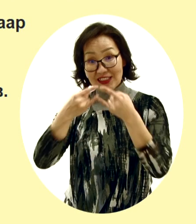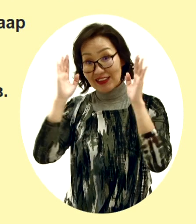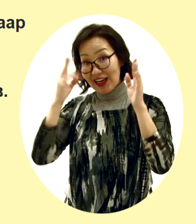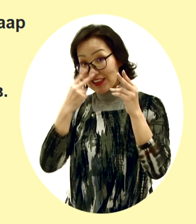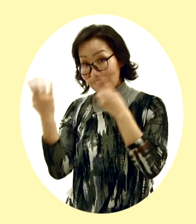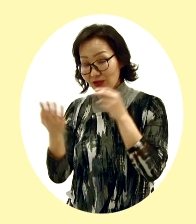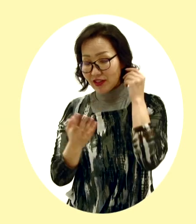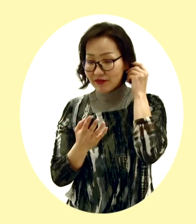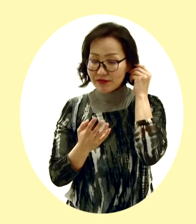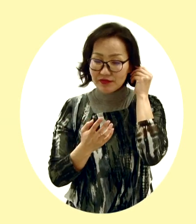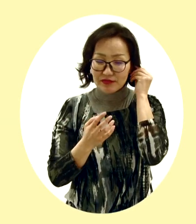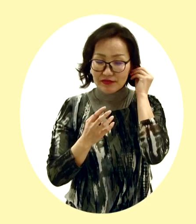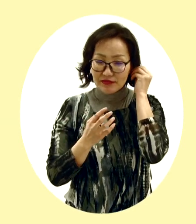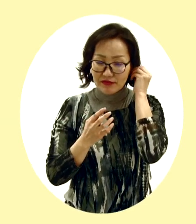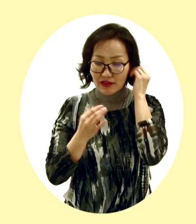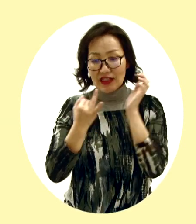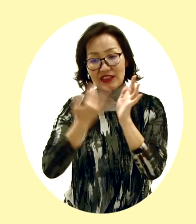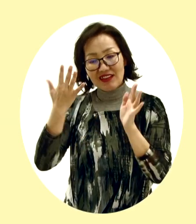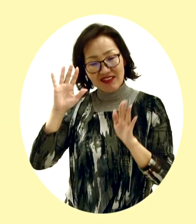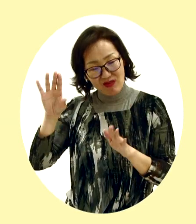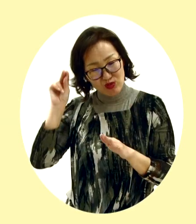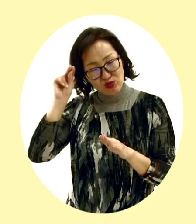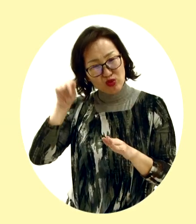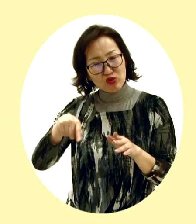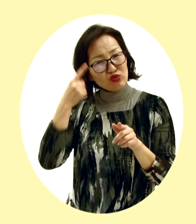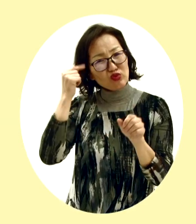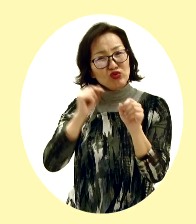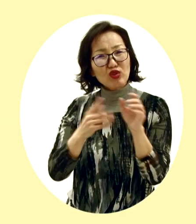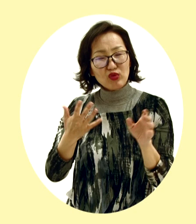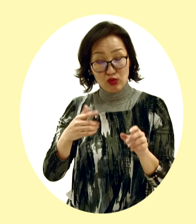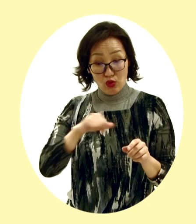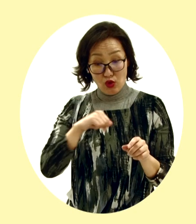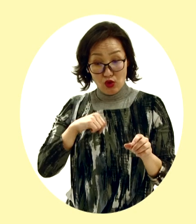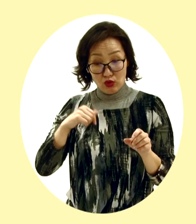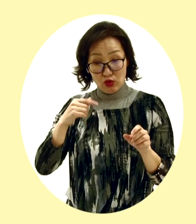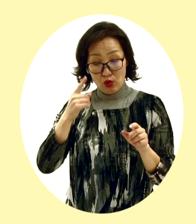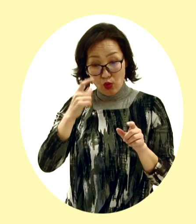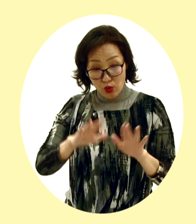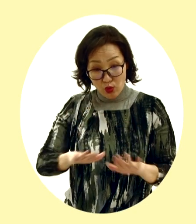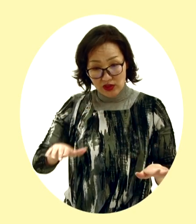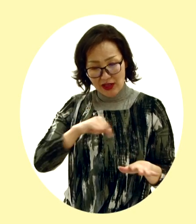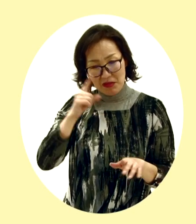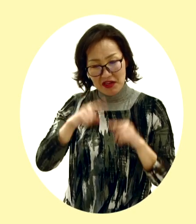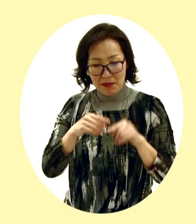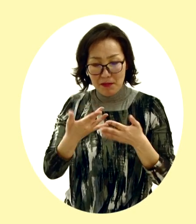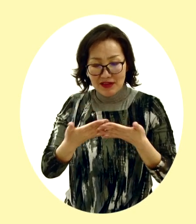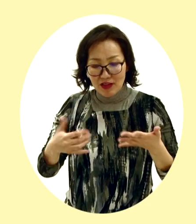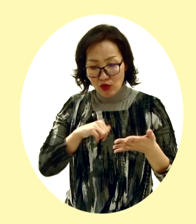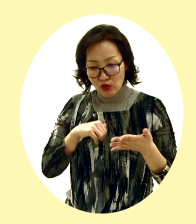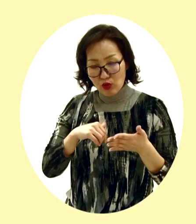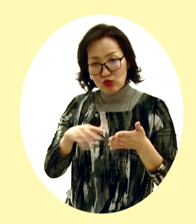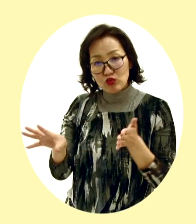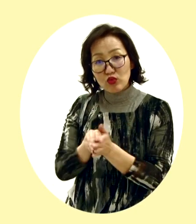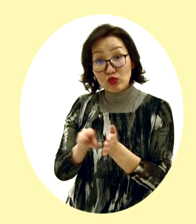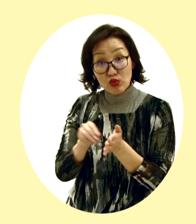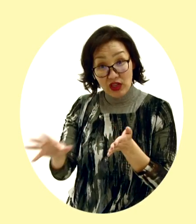анхаарлаа хандуулаарай. Илтгэл тавьж сурахын зорилго нь юу юм бэ? Нэгдүгээрт хүүхэд ямар нэг юмны тухай материалаа